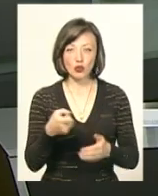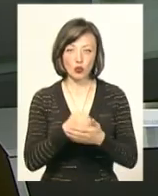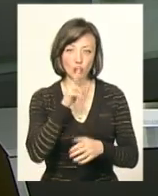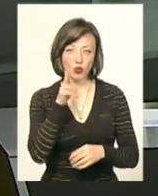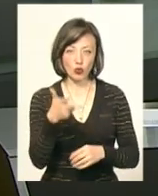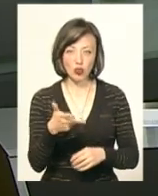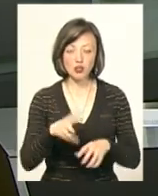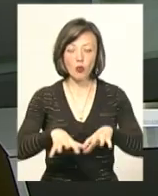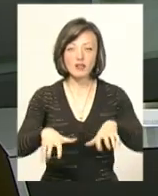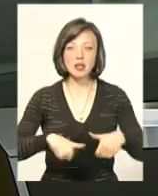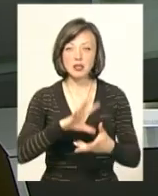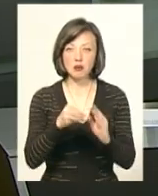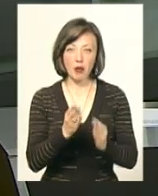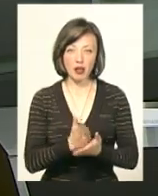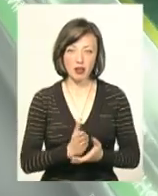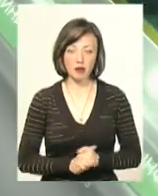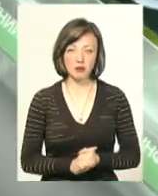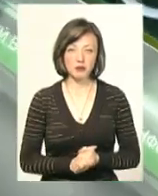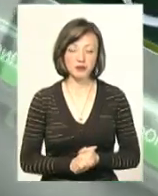3 років з конфіскацією майна.